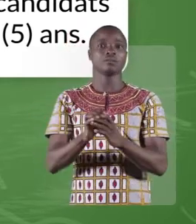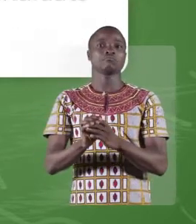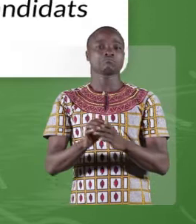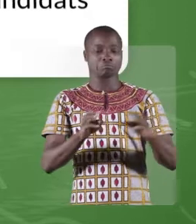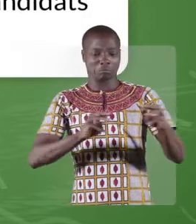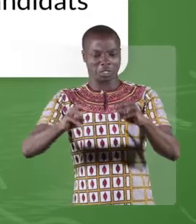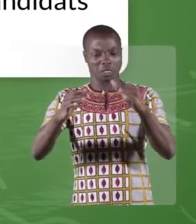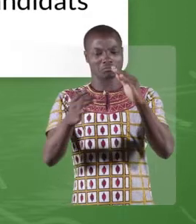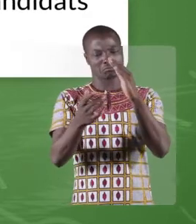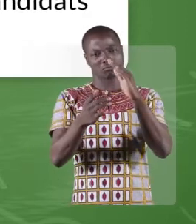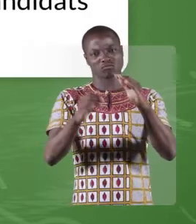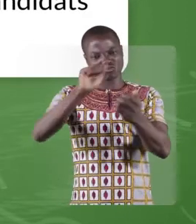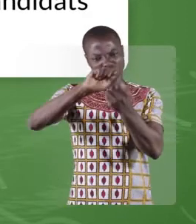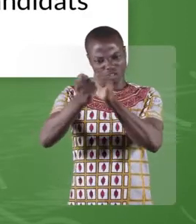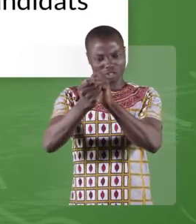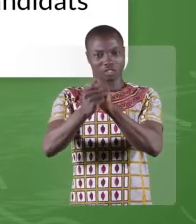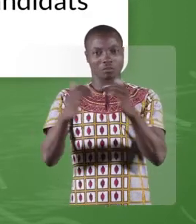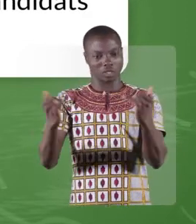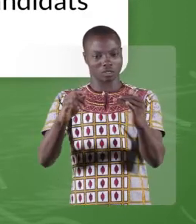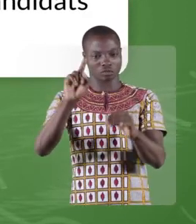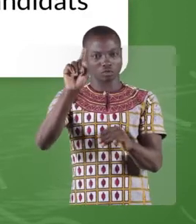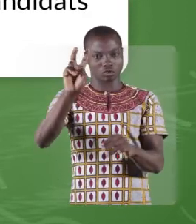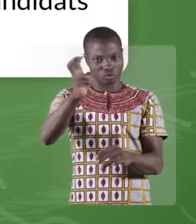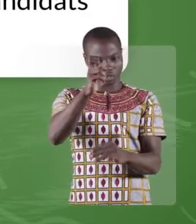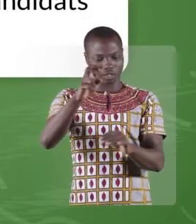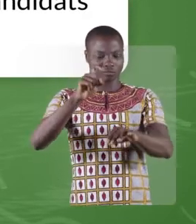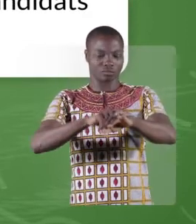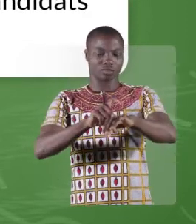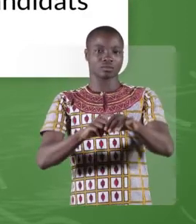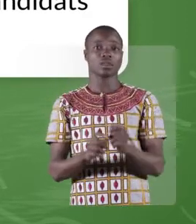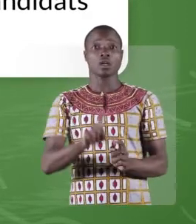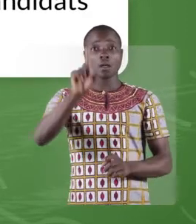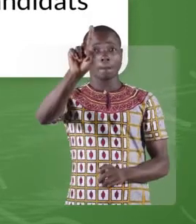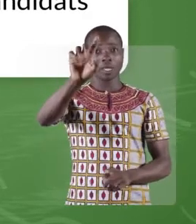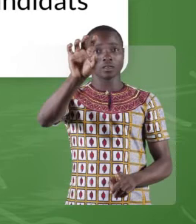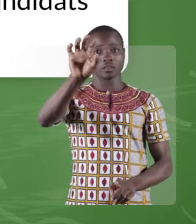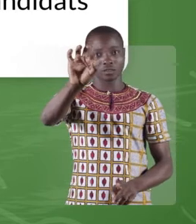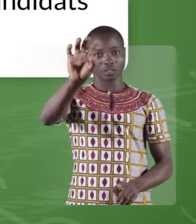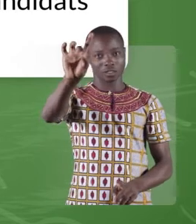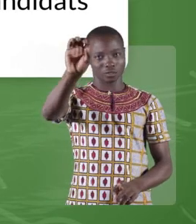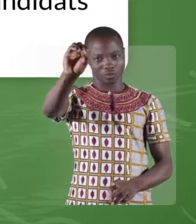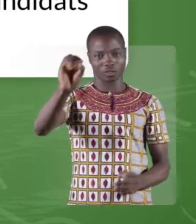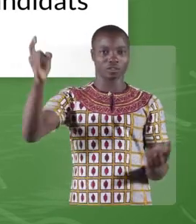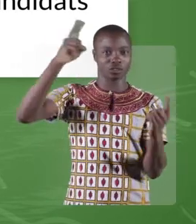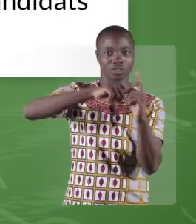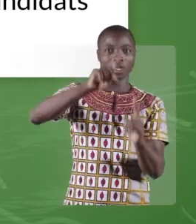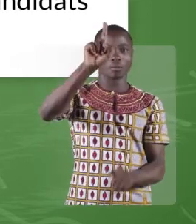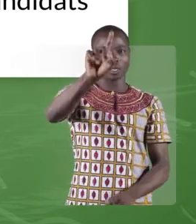assiste à la deuxième phase. De 1980 à